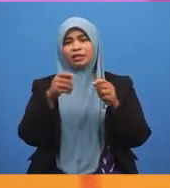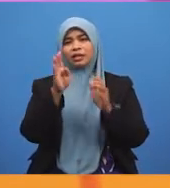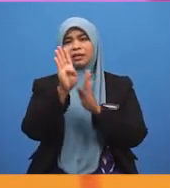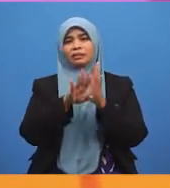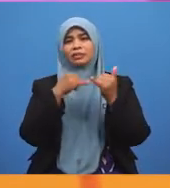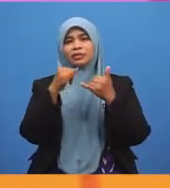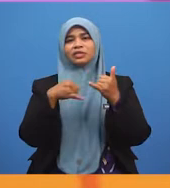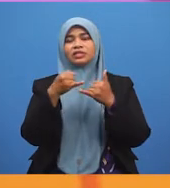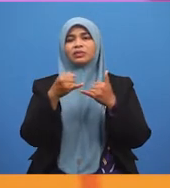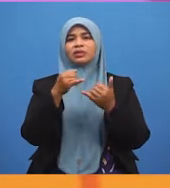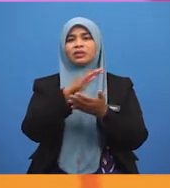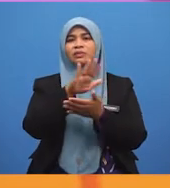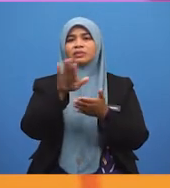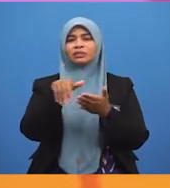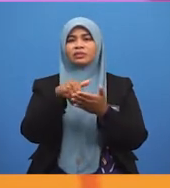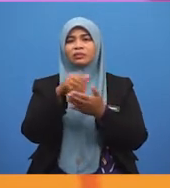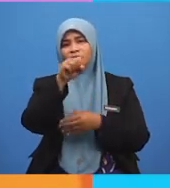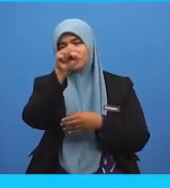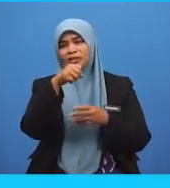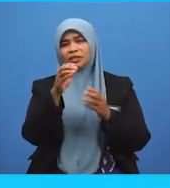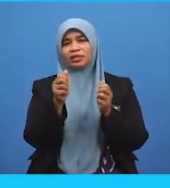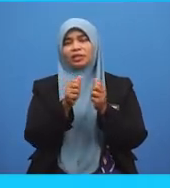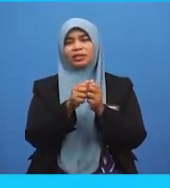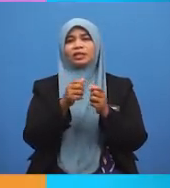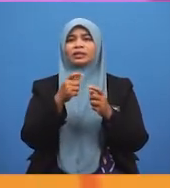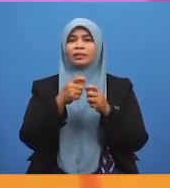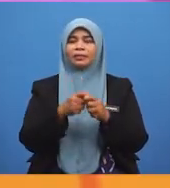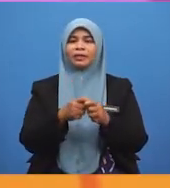soalan dengan tepat.